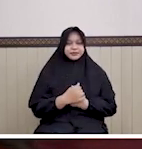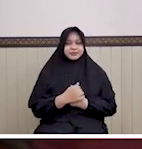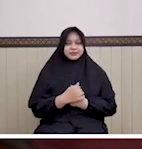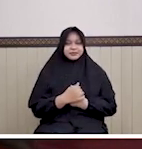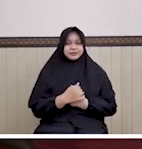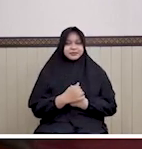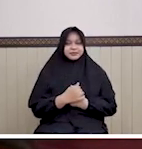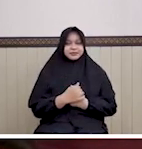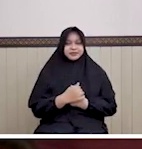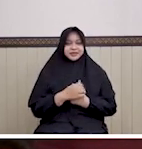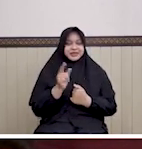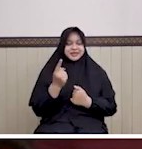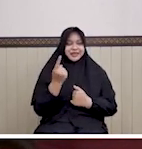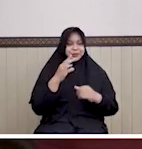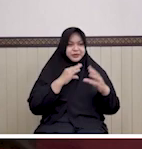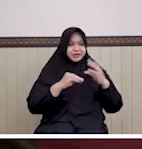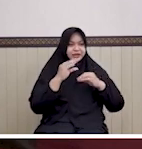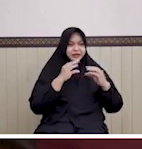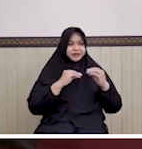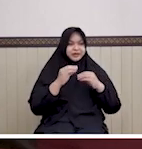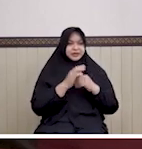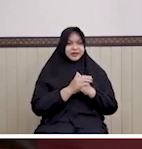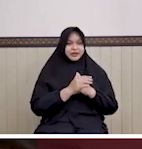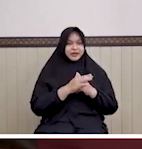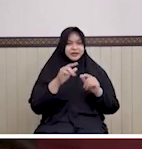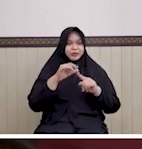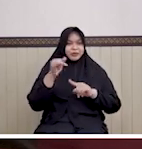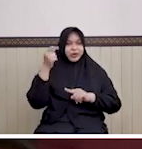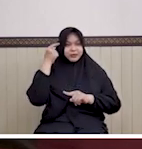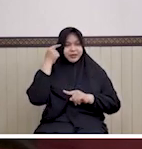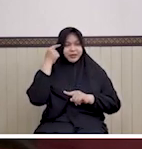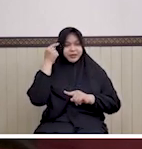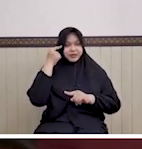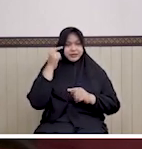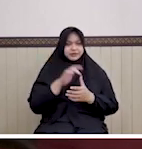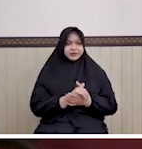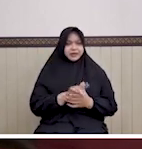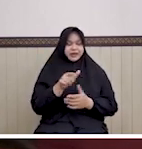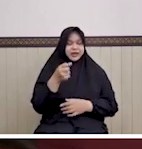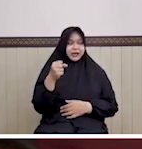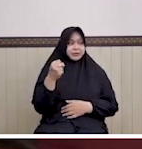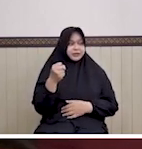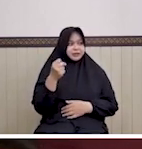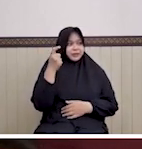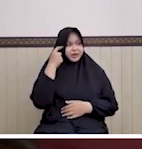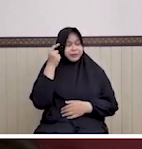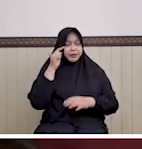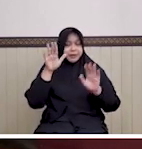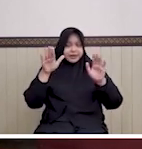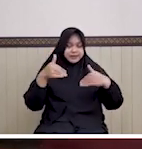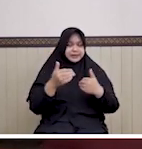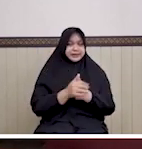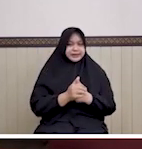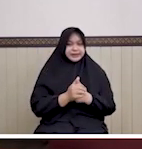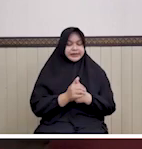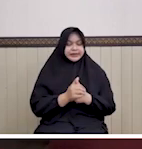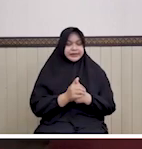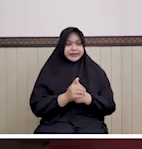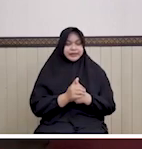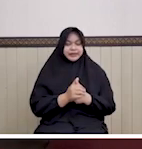bicara tentang pola menset jadi ini ndak bisa kalau ditanya masih